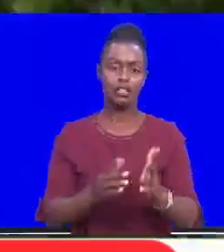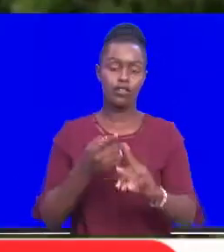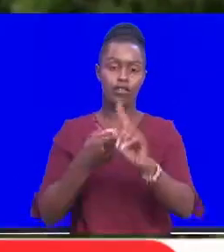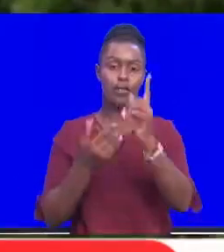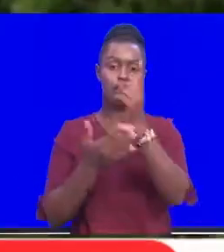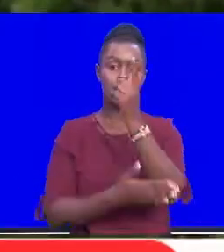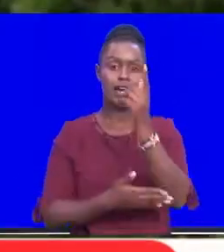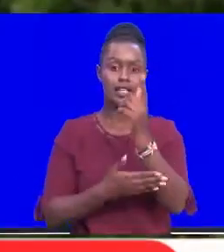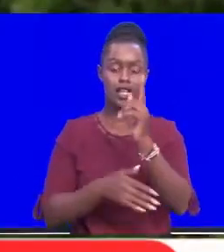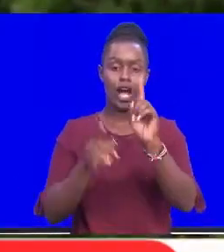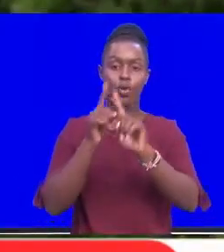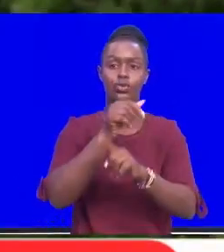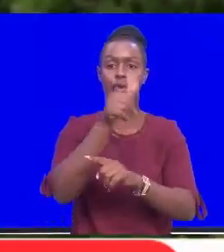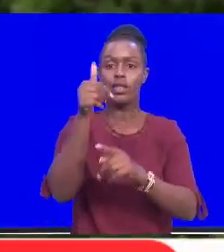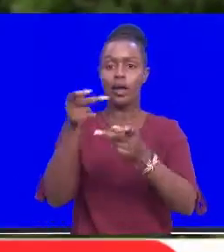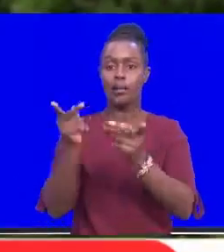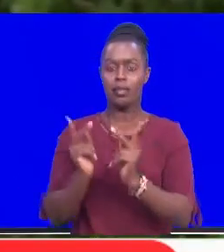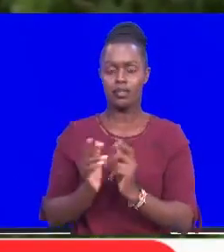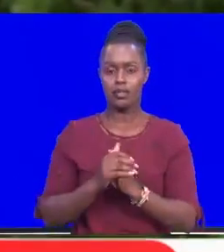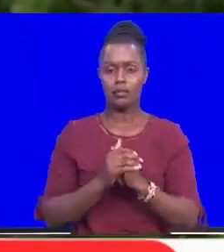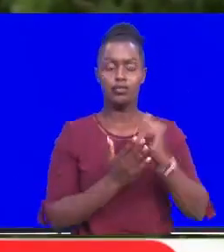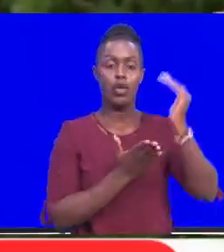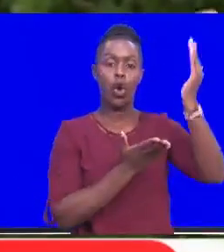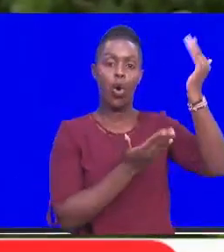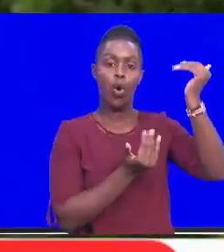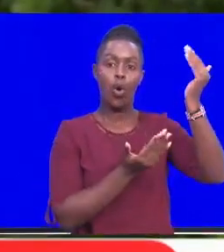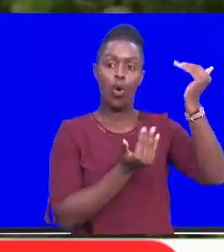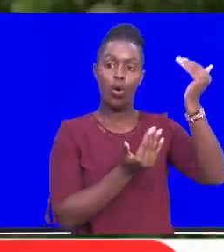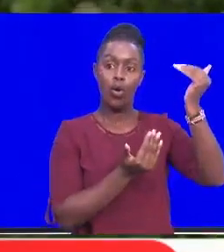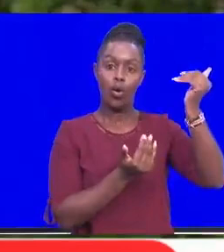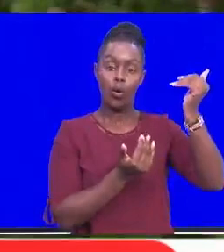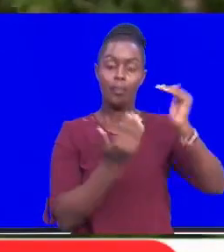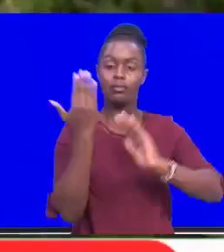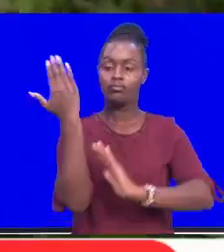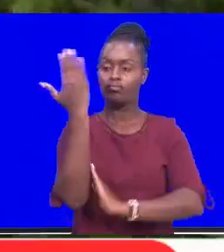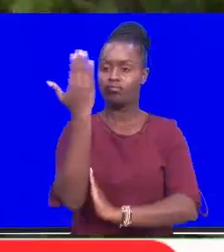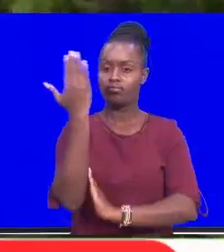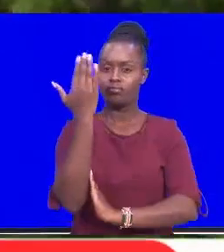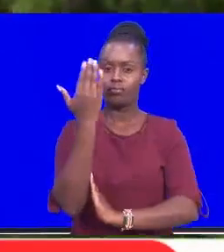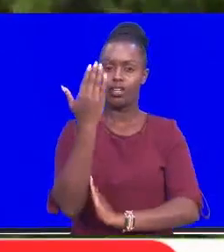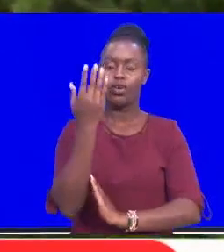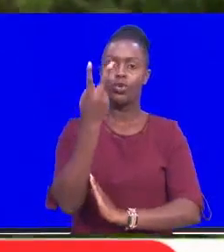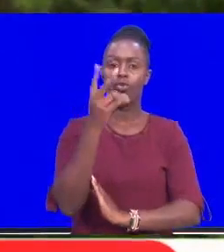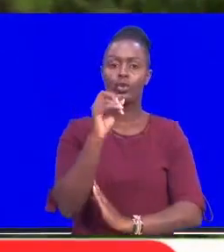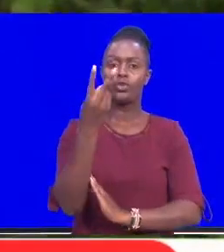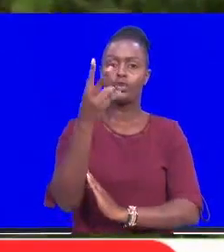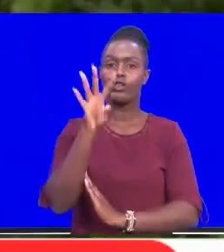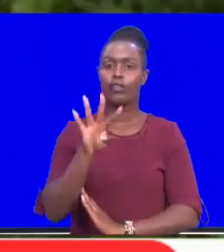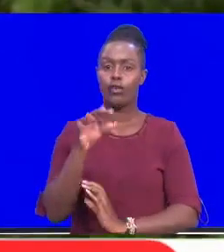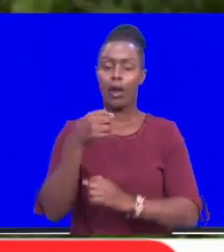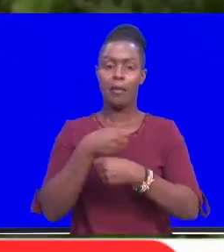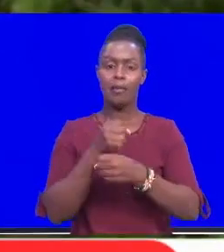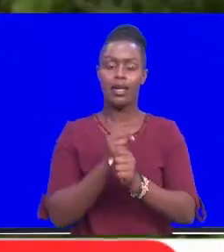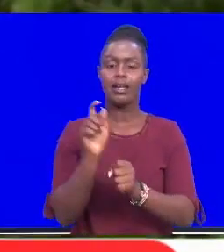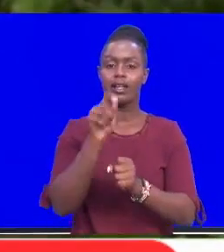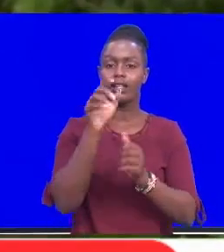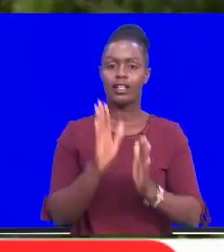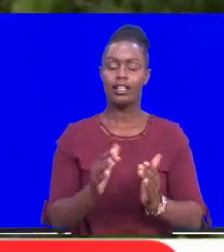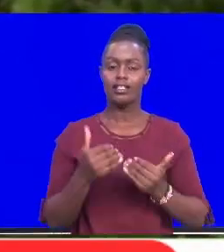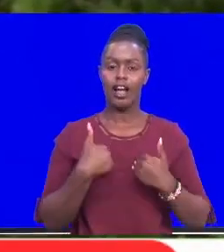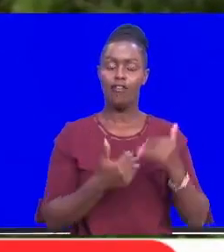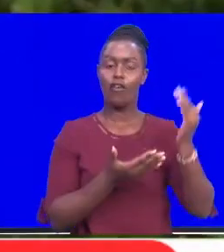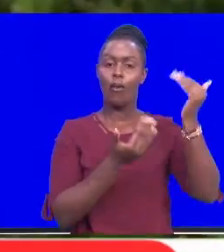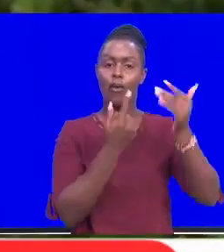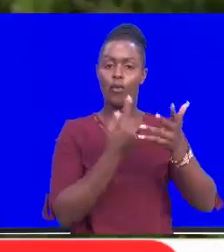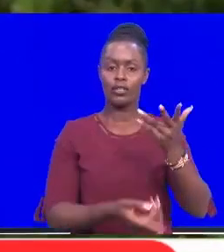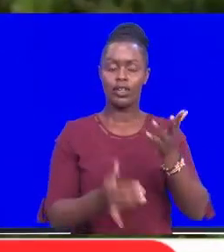kwingineko. Ujumbe wa matumaini kwenye maombi ya mwaka 2024 ukiwaacha wa Kenya na matumaini kwamba hali